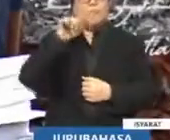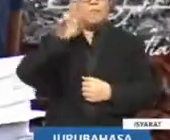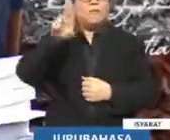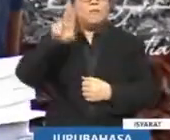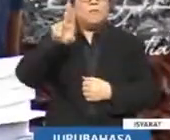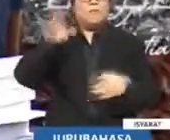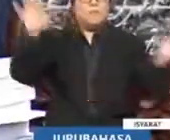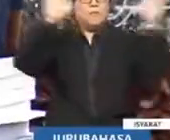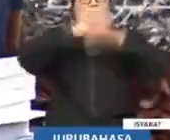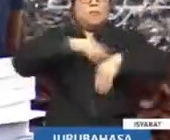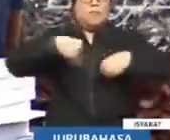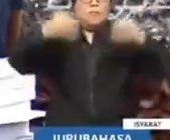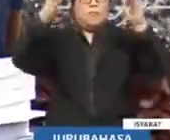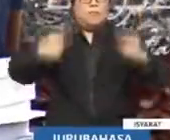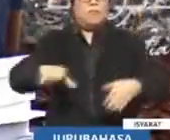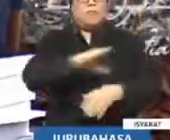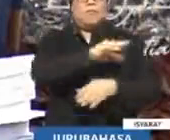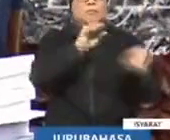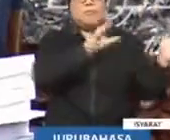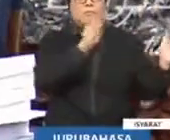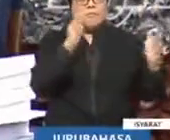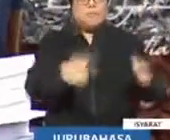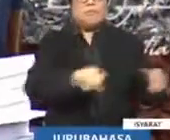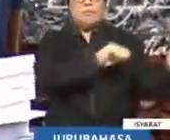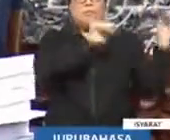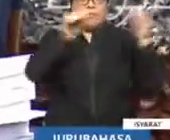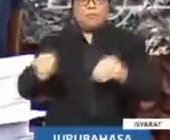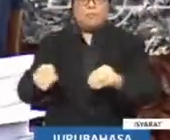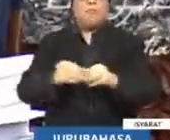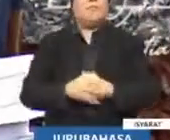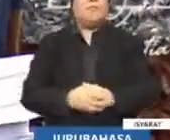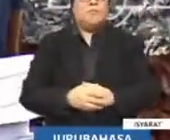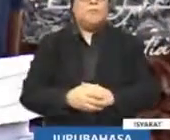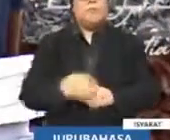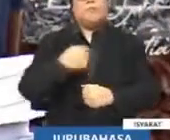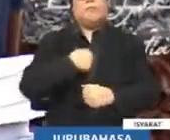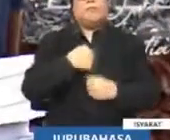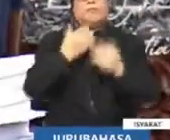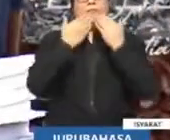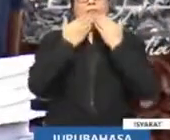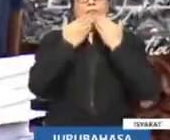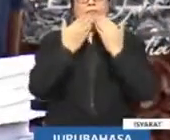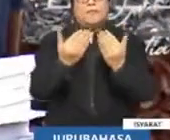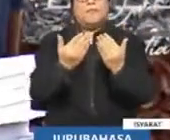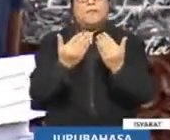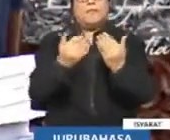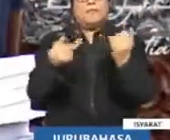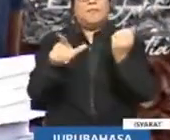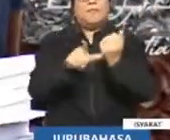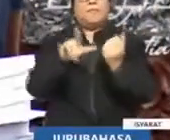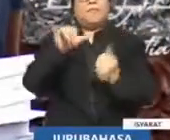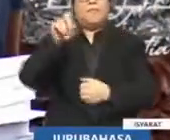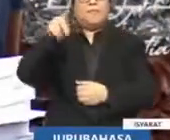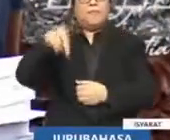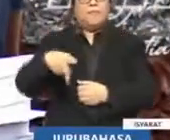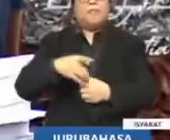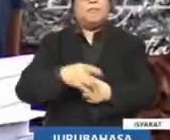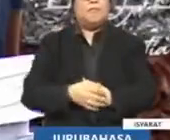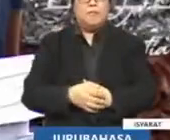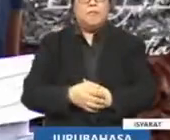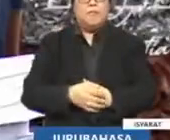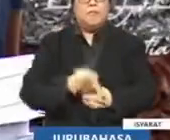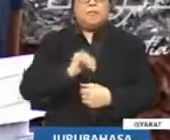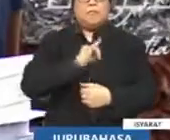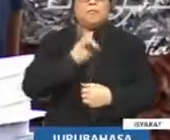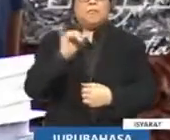pemandangan orang dan migrain saya berterima kasih kepada teman Spike